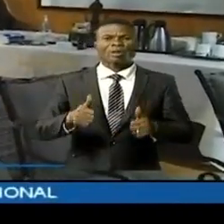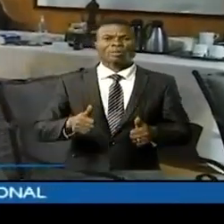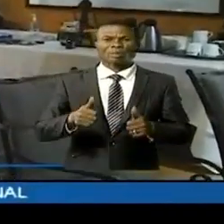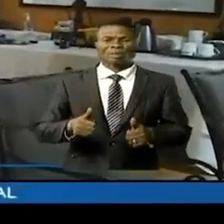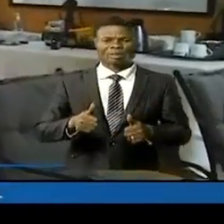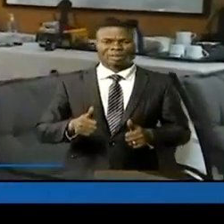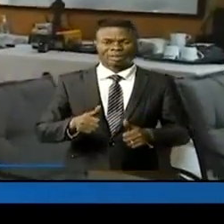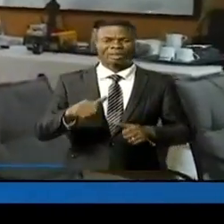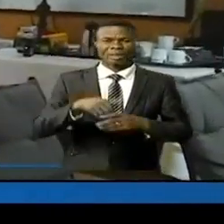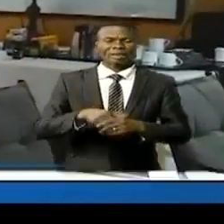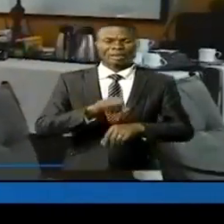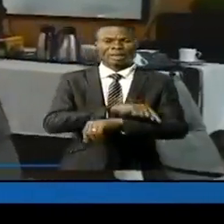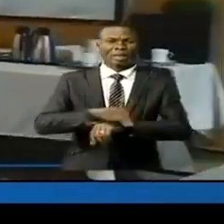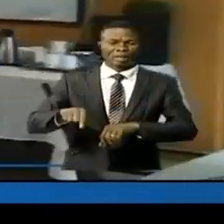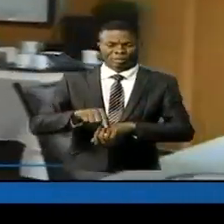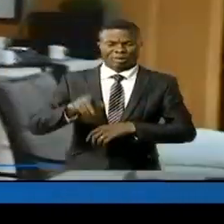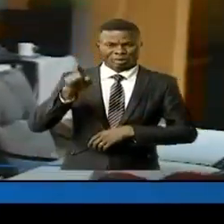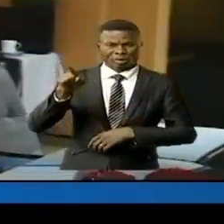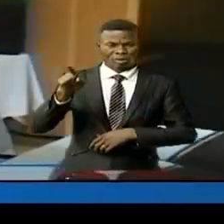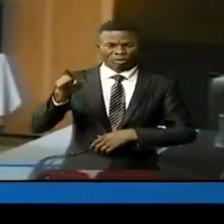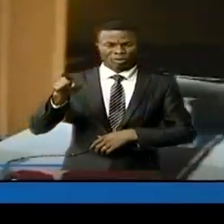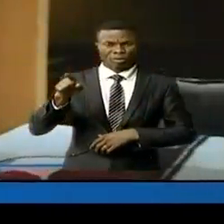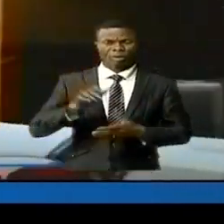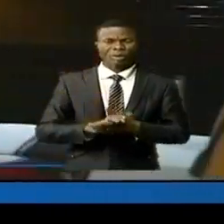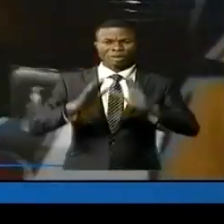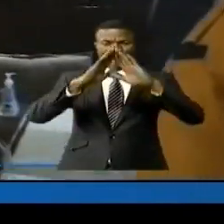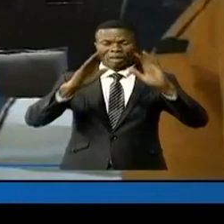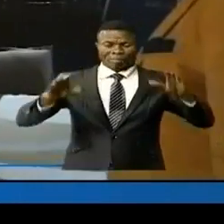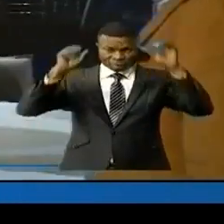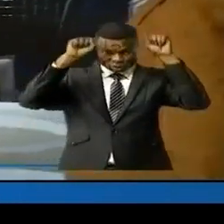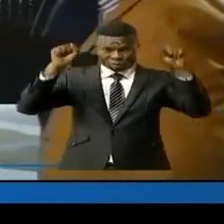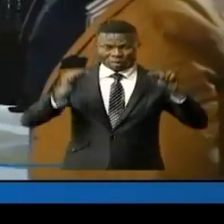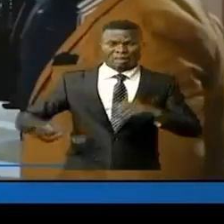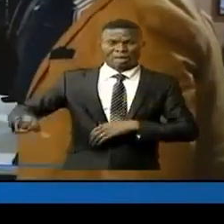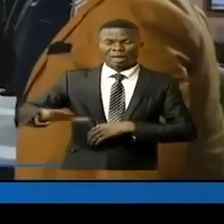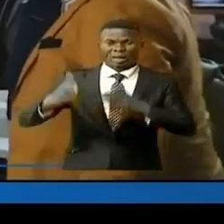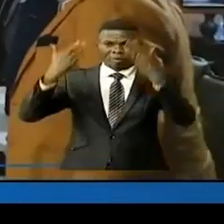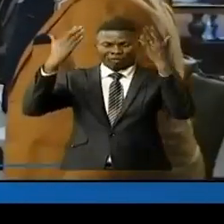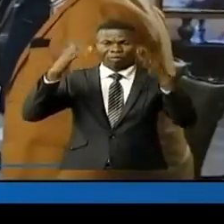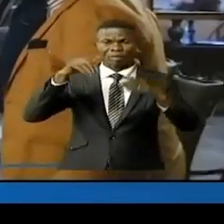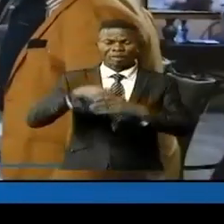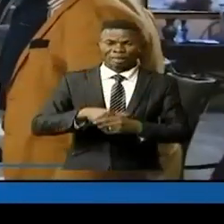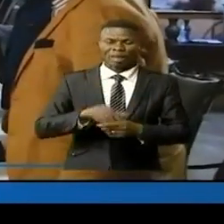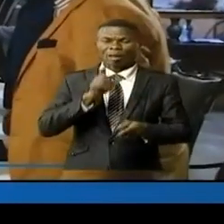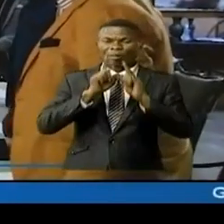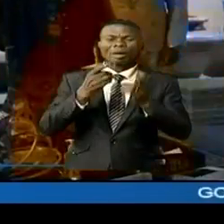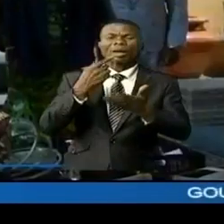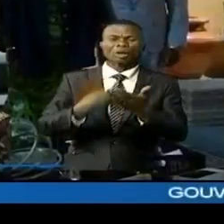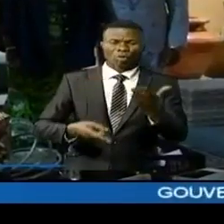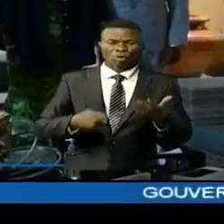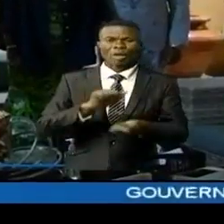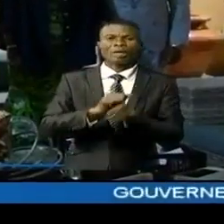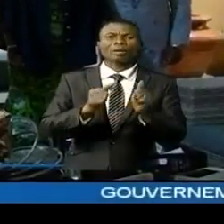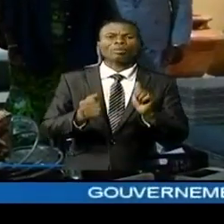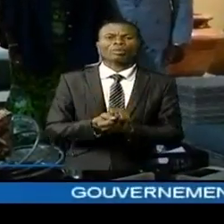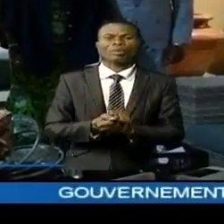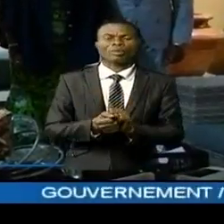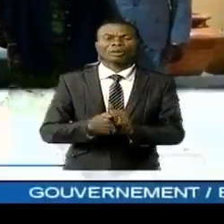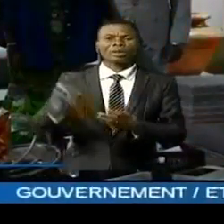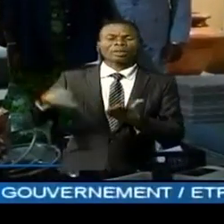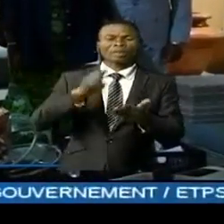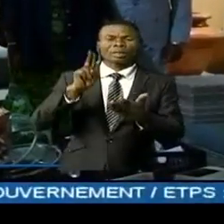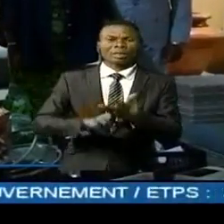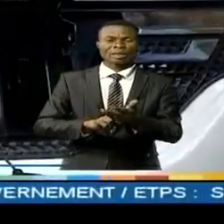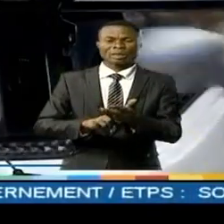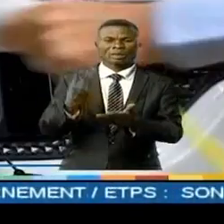andelys ichi les mains a kind et au palais présidentiel au cours de cette audience il a été question de la signature des